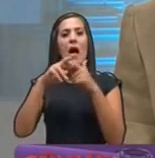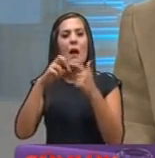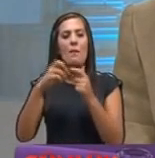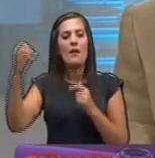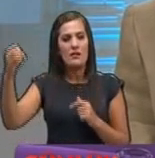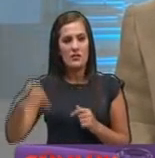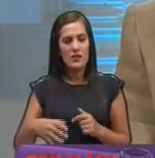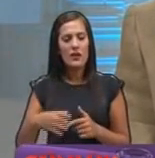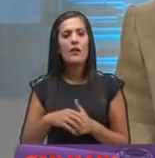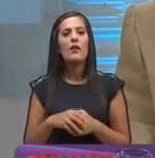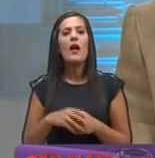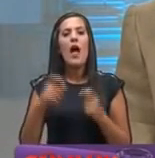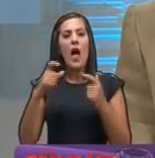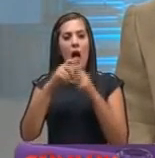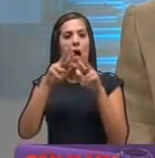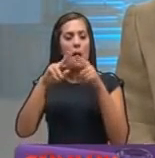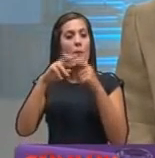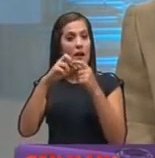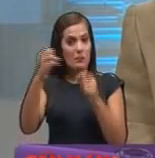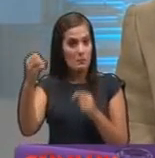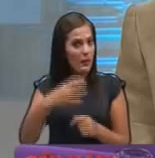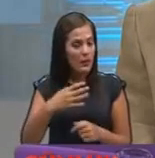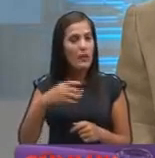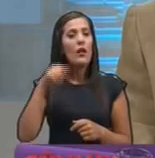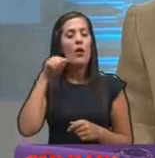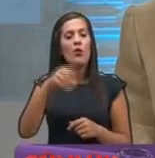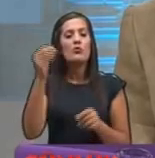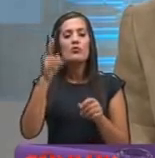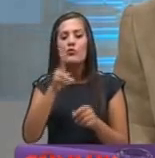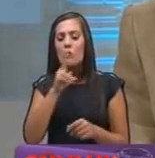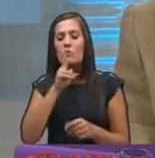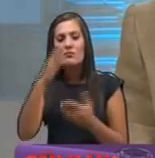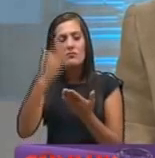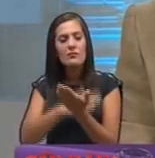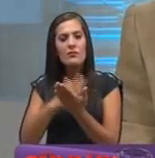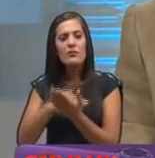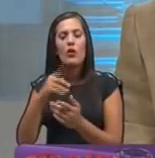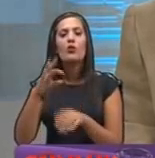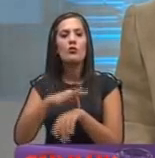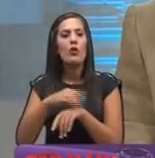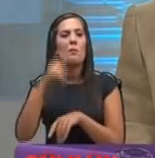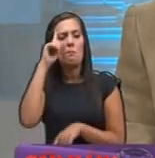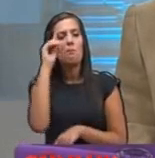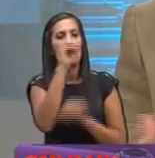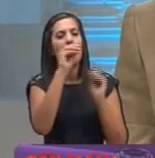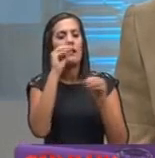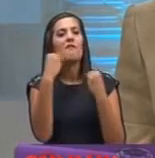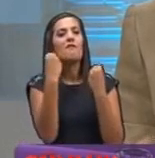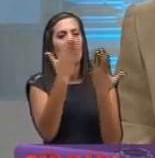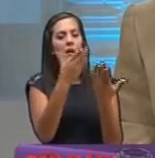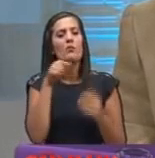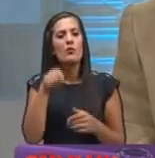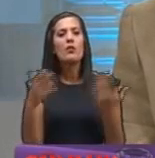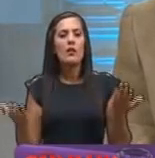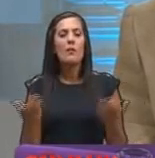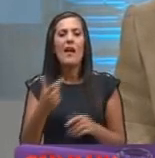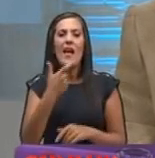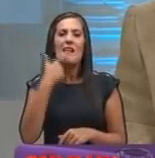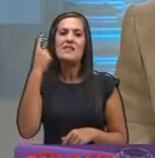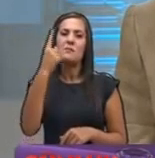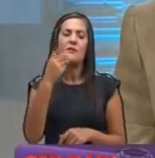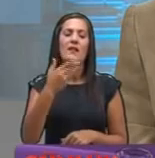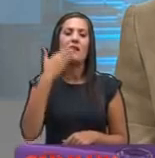onu kastediyorum. Yani MR çekildiyse muhakkak sonuçları hakkında doktor arkadaşlar bilgilendirmiştir. Yani bu tabii eski